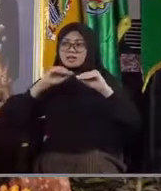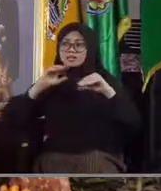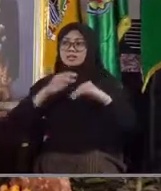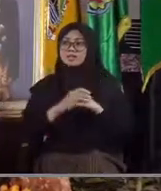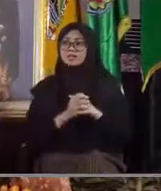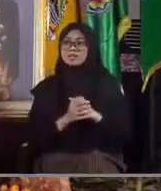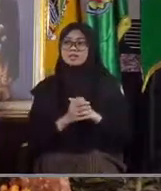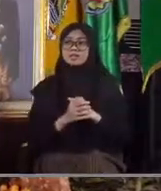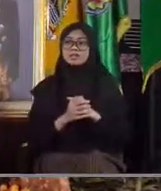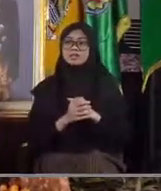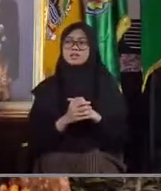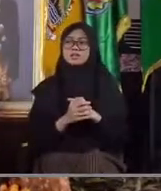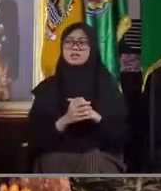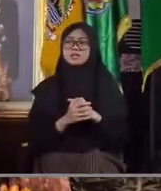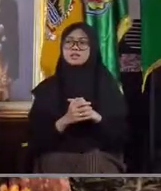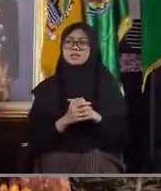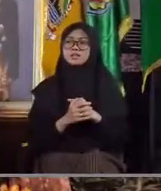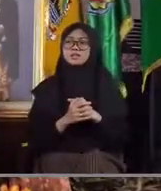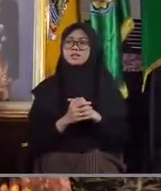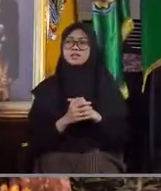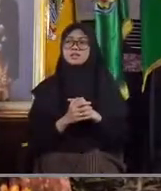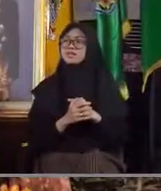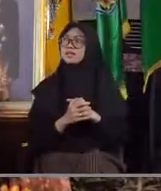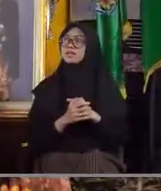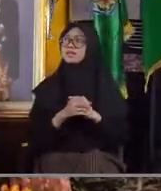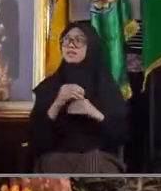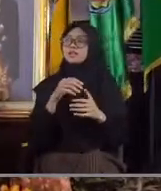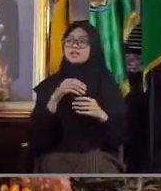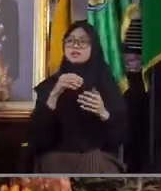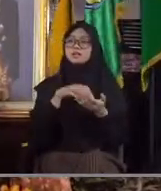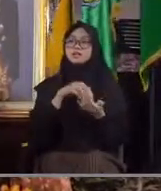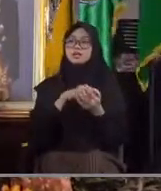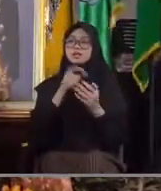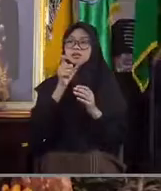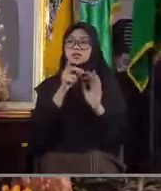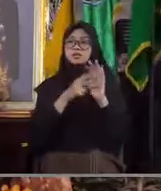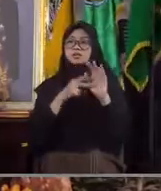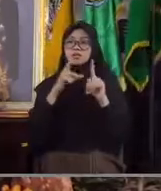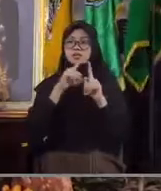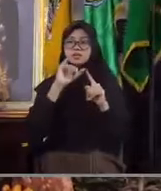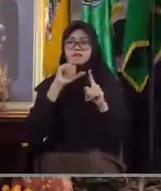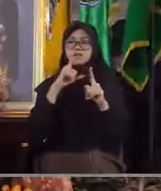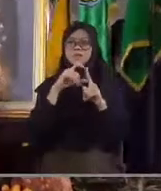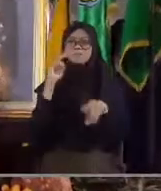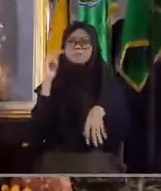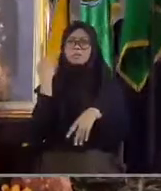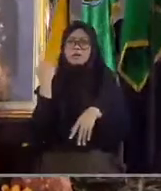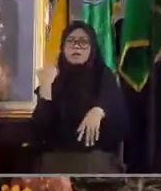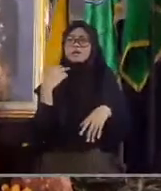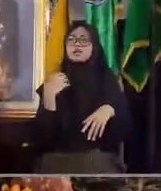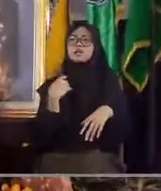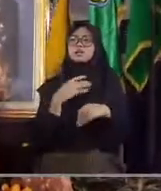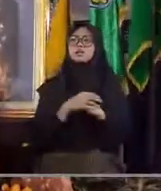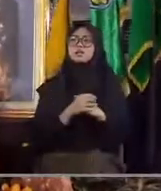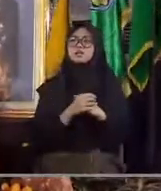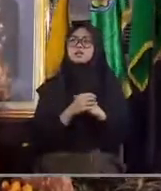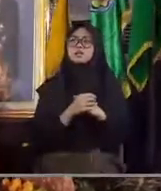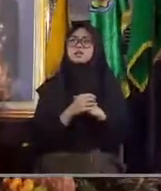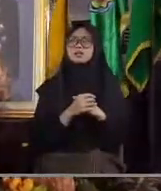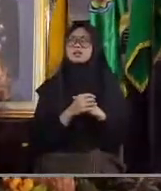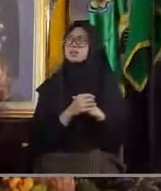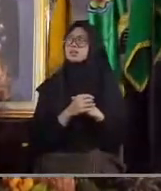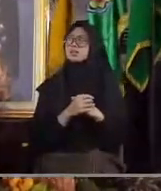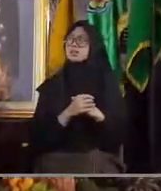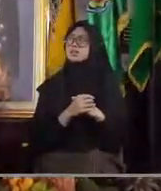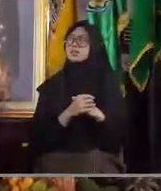Departemen Antropologi Fakultas Ilmu Budaya Undip. Dan baru beberapa waktu yang lalu saya pulang dari Shibuya,